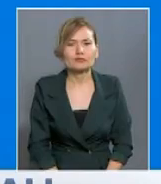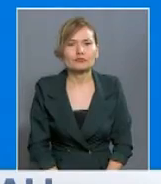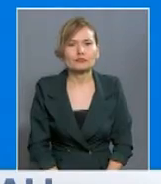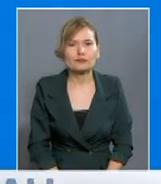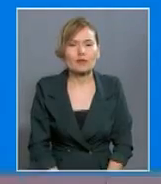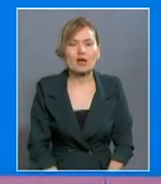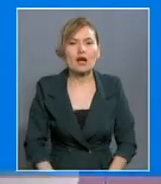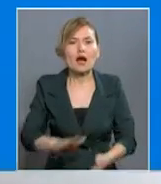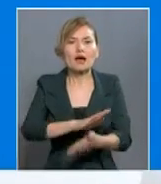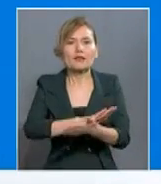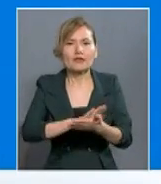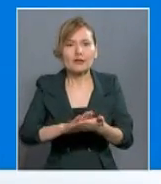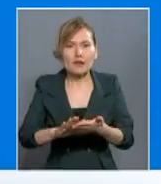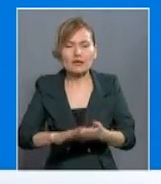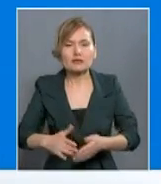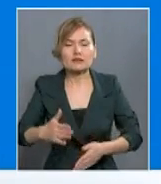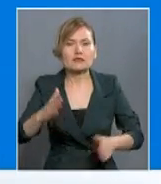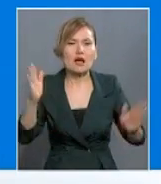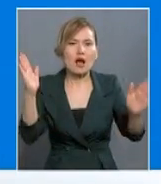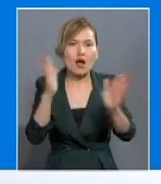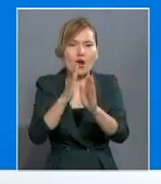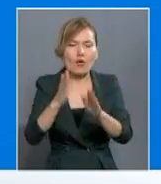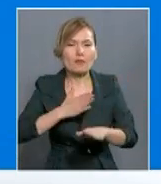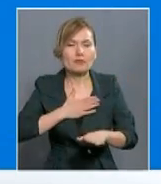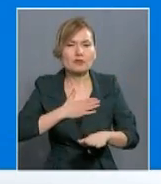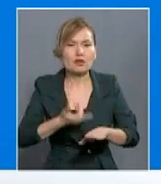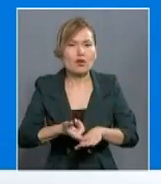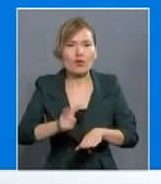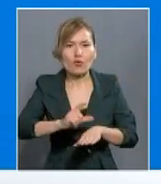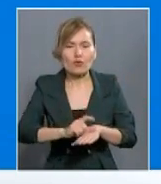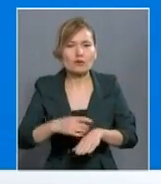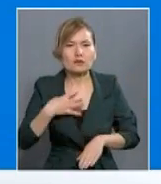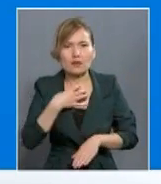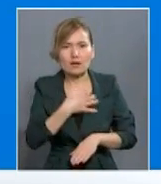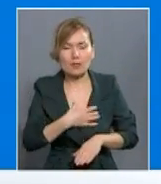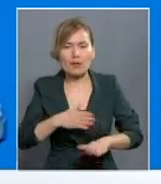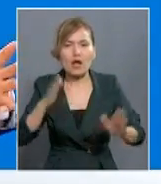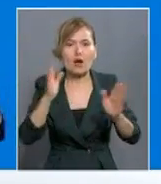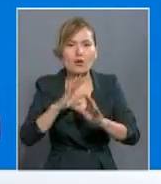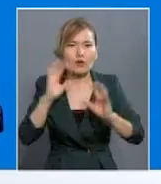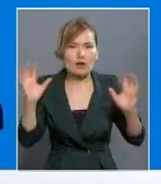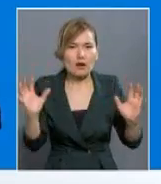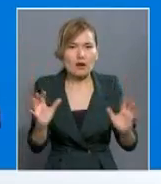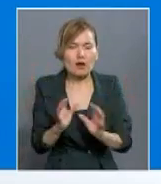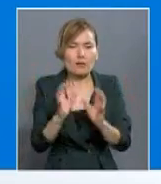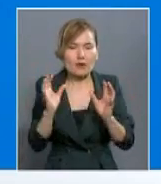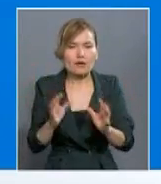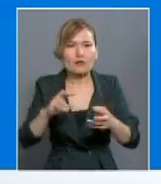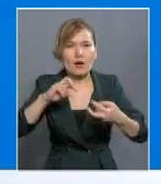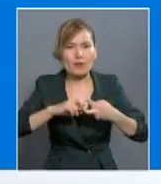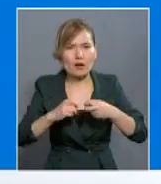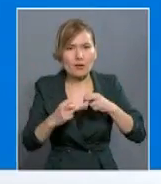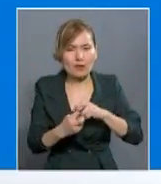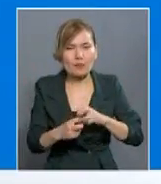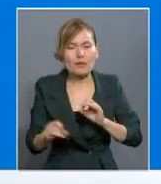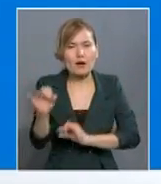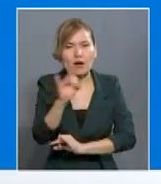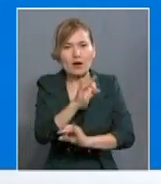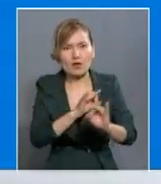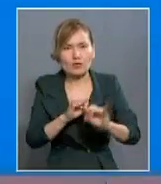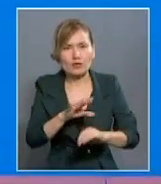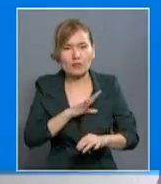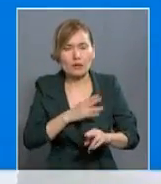Таза ауа мен көк аспан бәрімізге қажет. Қытай елі даму процесі барысында қоршаған ортаға қатысты проблемаларға тап болғаны шындық.